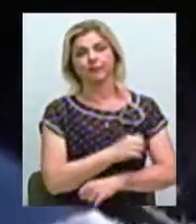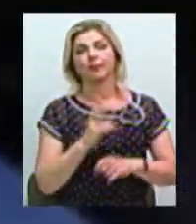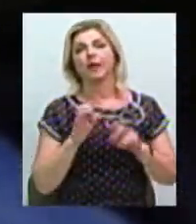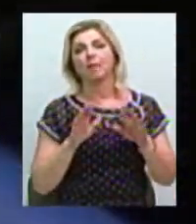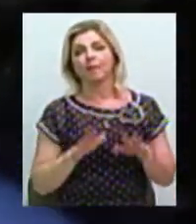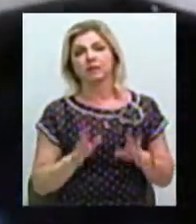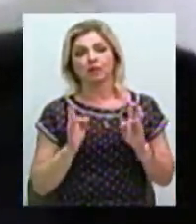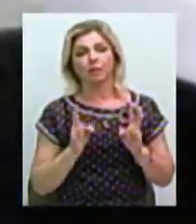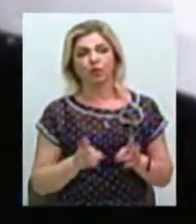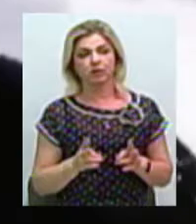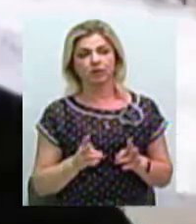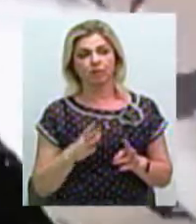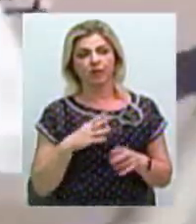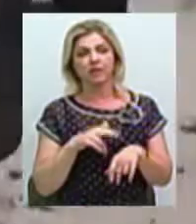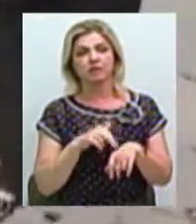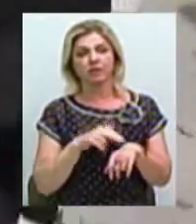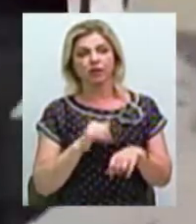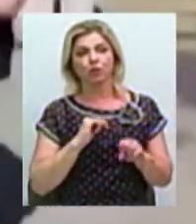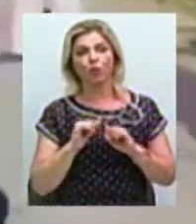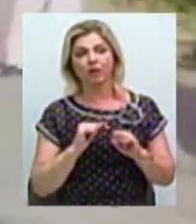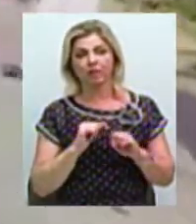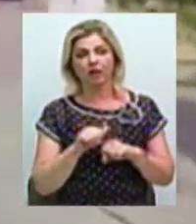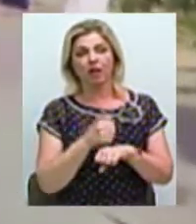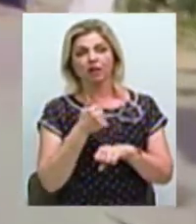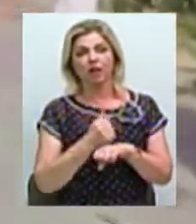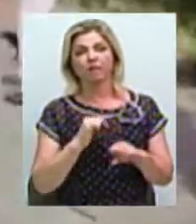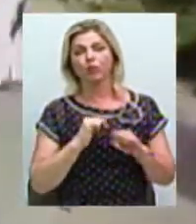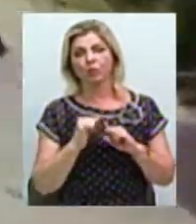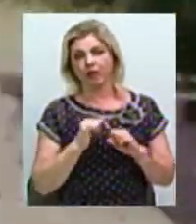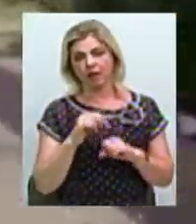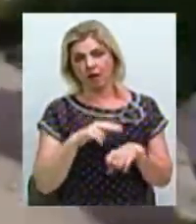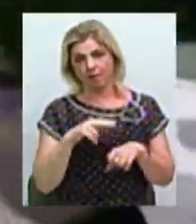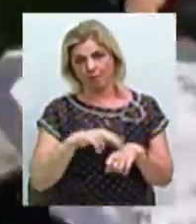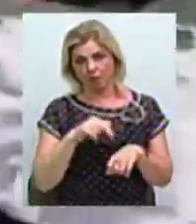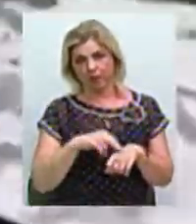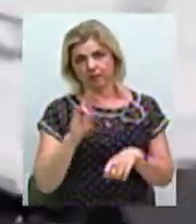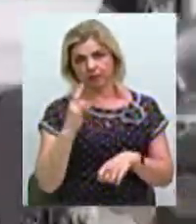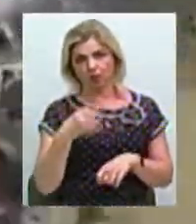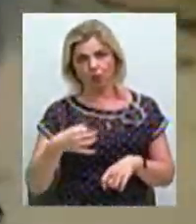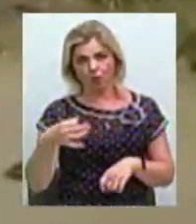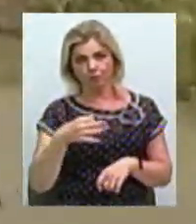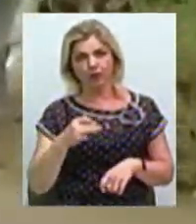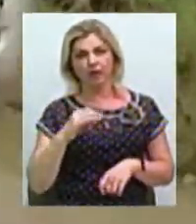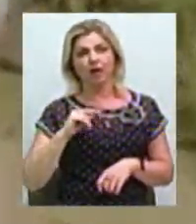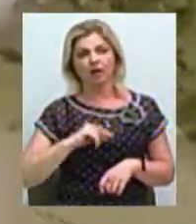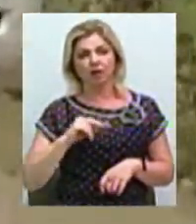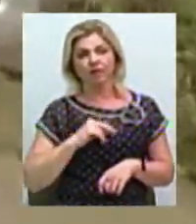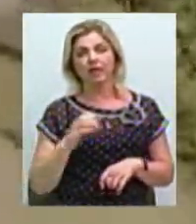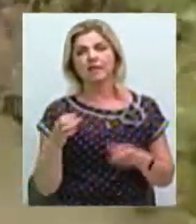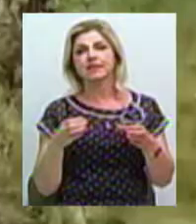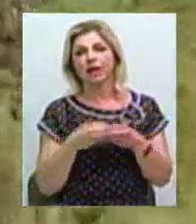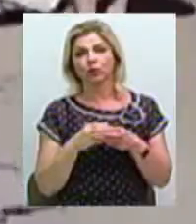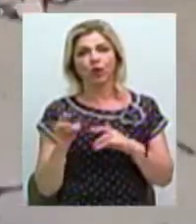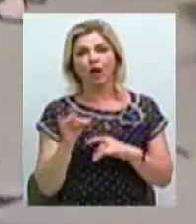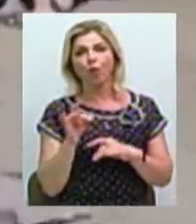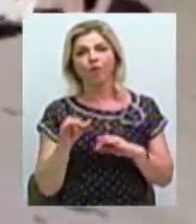події працювали слідчі слідчого управління Головного управління Національної поліції Миколаївської області, співробітники сектору реагування патрульної